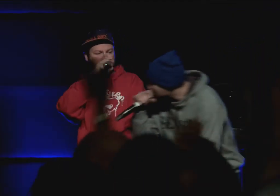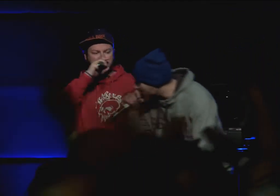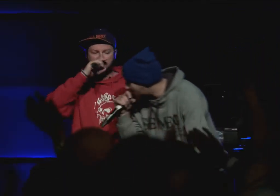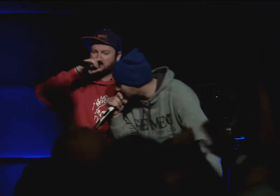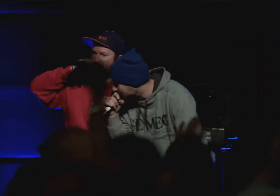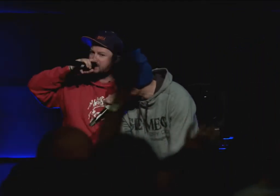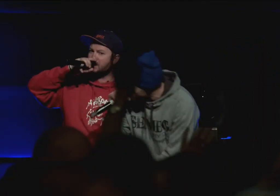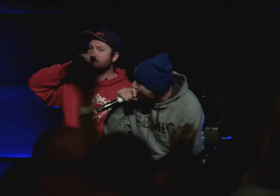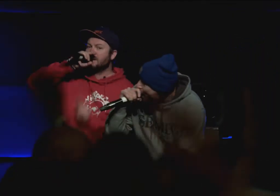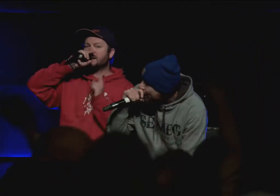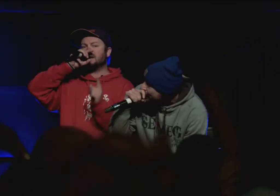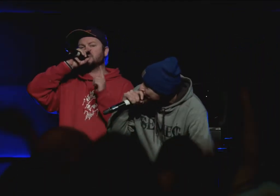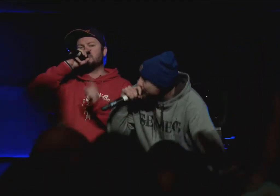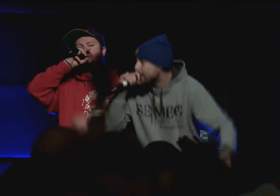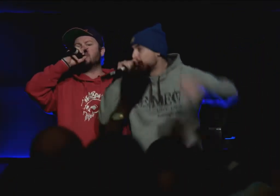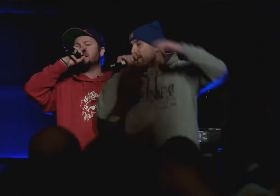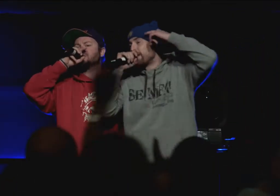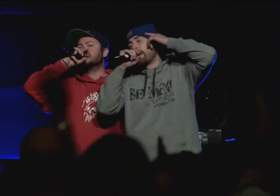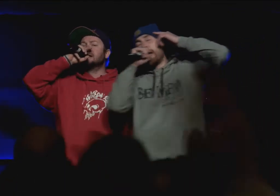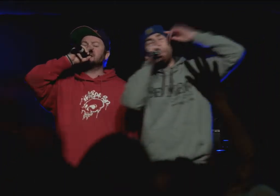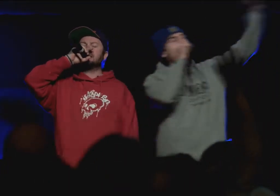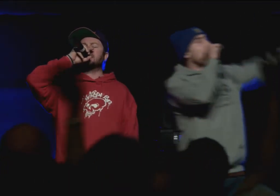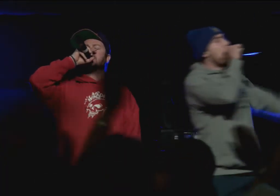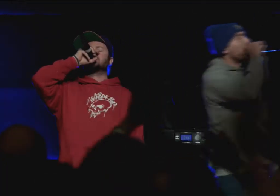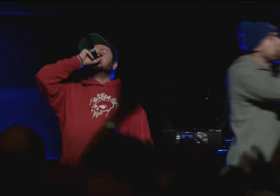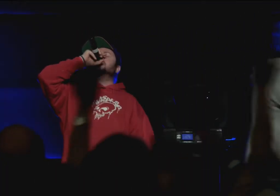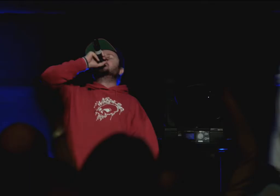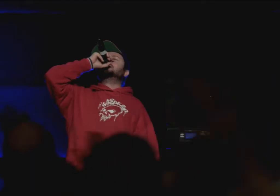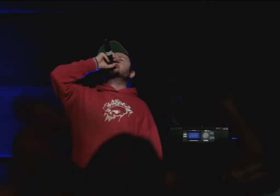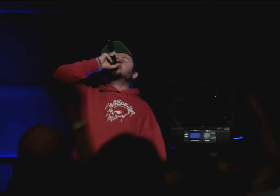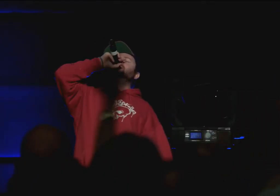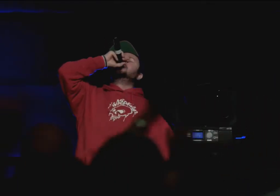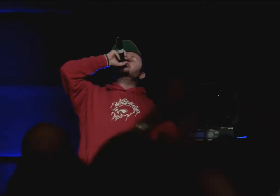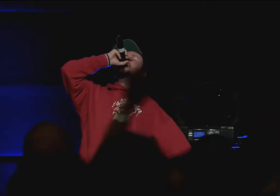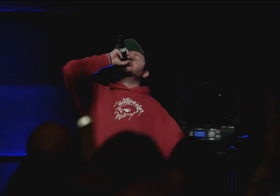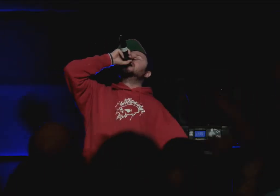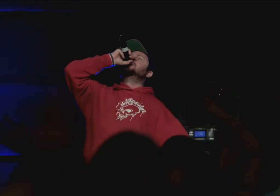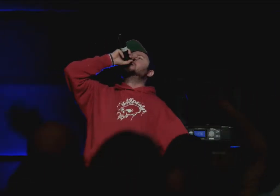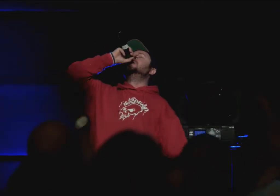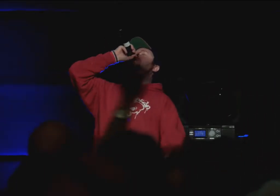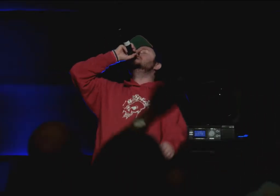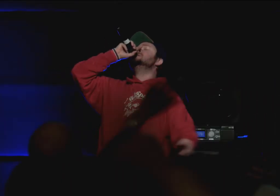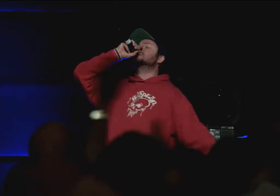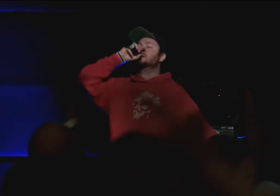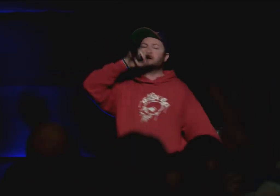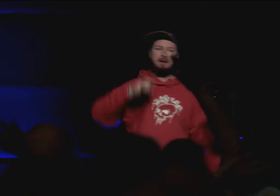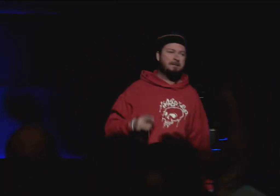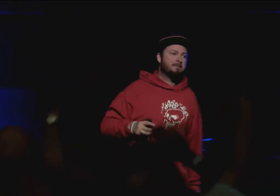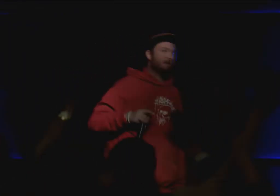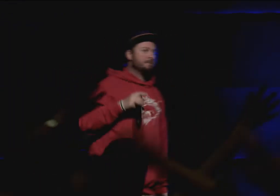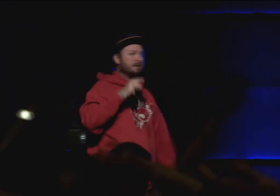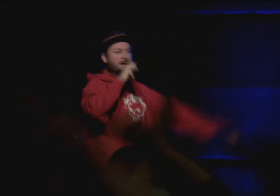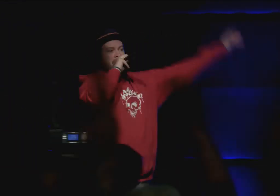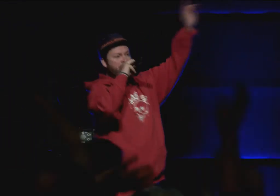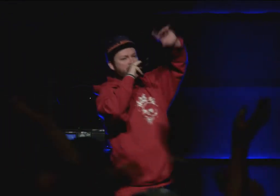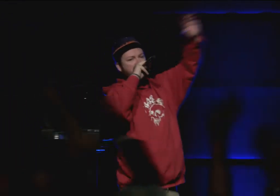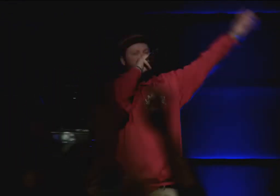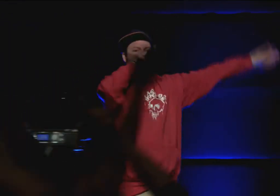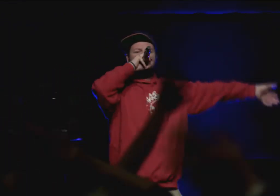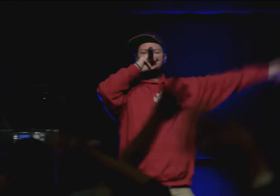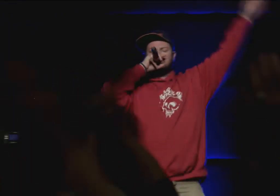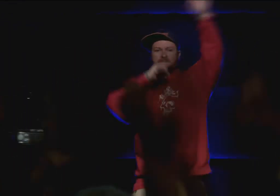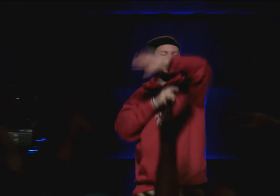og bysja ved siden av. En ensom tilværelse, en ny glemt. Møtter jeg på trondet i en hel av søen. Så se på svetter, Inger. Hold